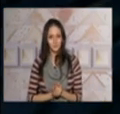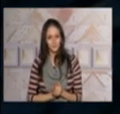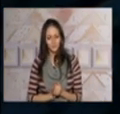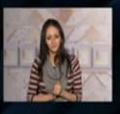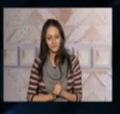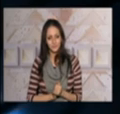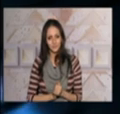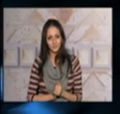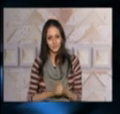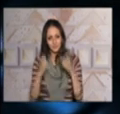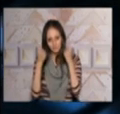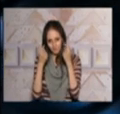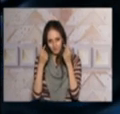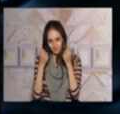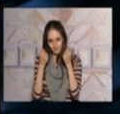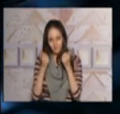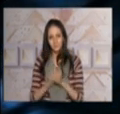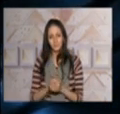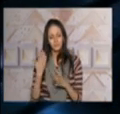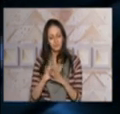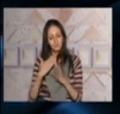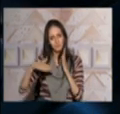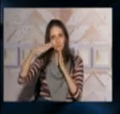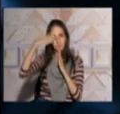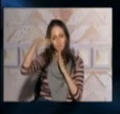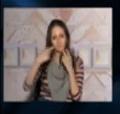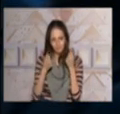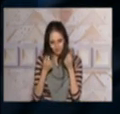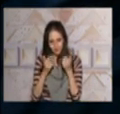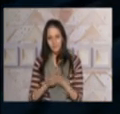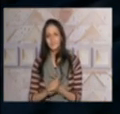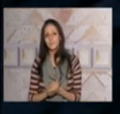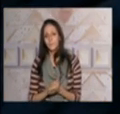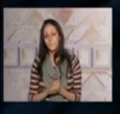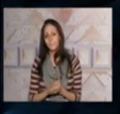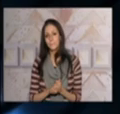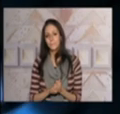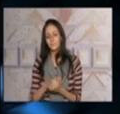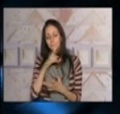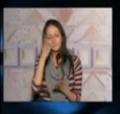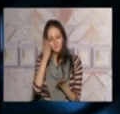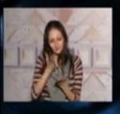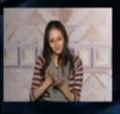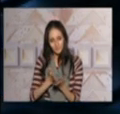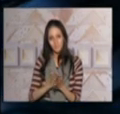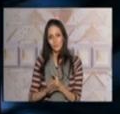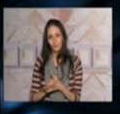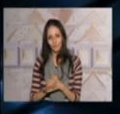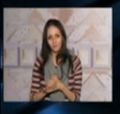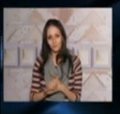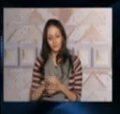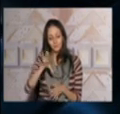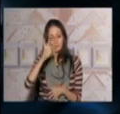مدرجه ضمن التكلفه الاصليه للرحله عشان ما تعليش سعر الزياره لمصر اصلا. فطبعا بيتحط الكلام دوت بشكل